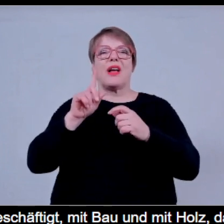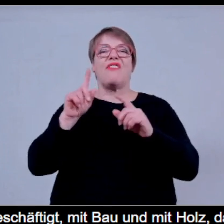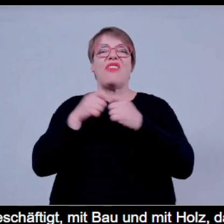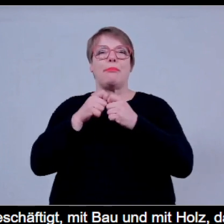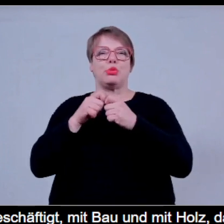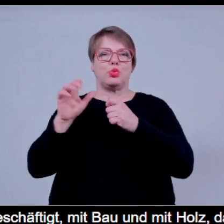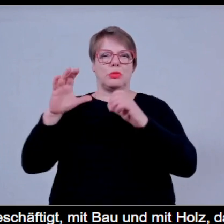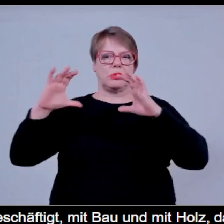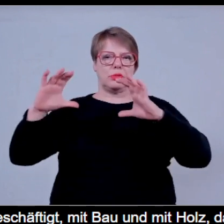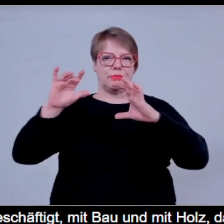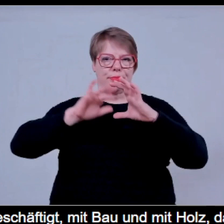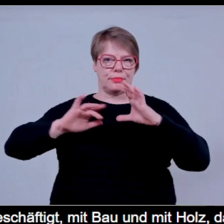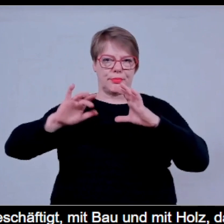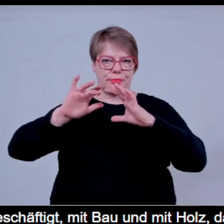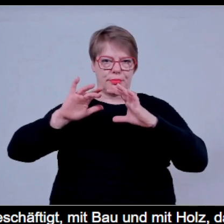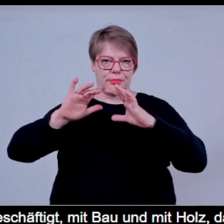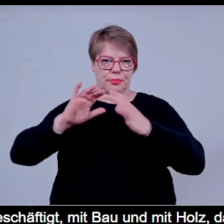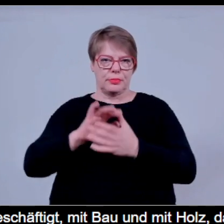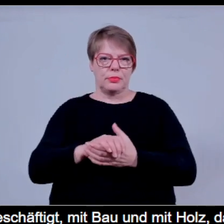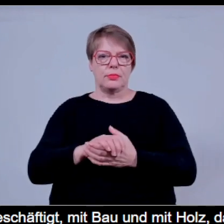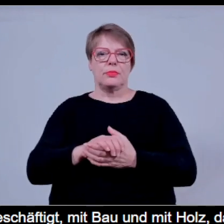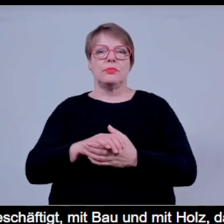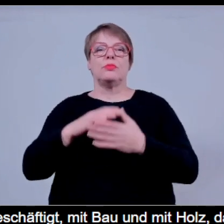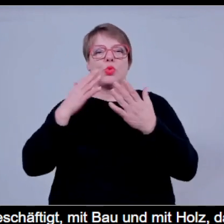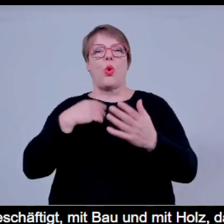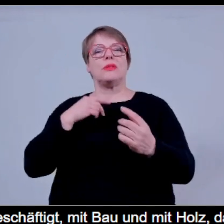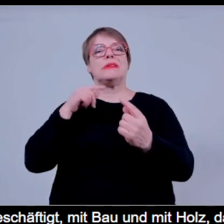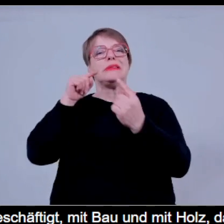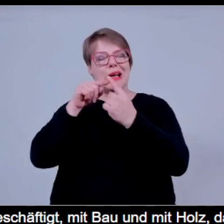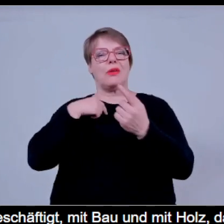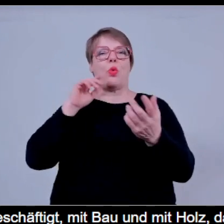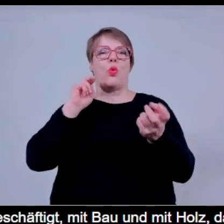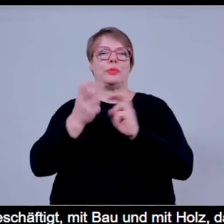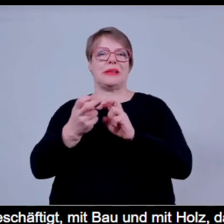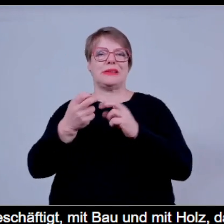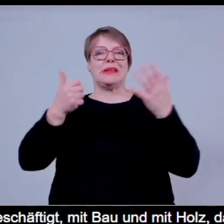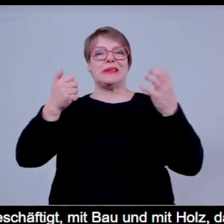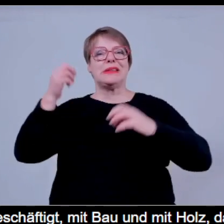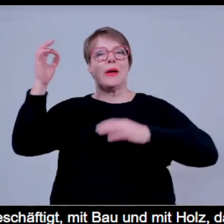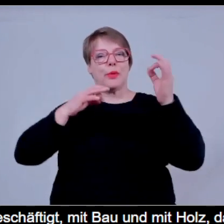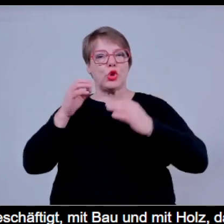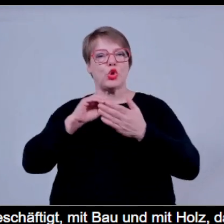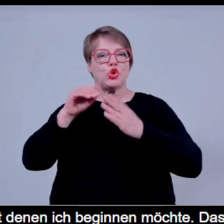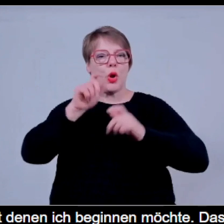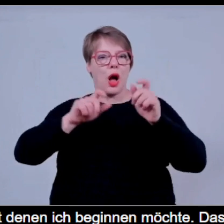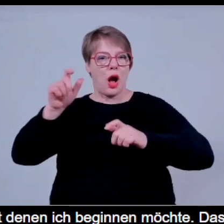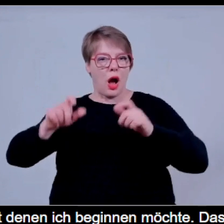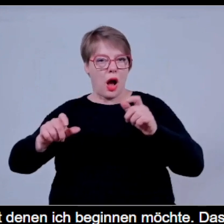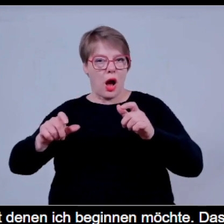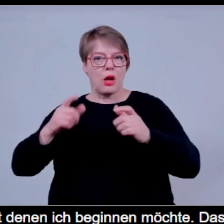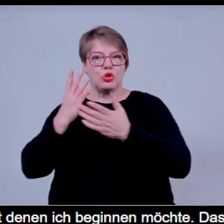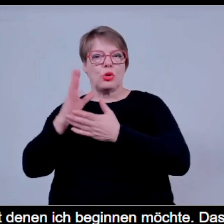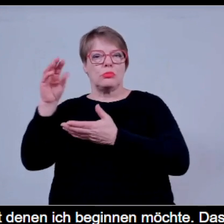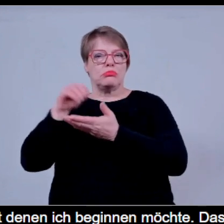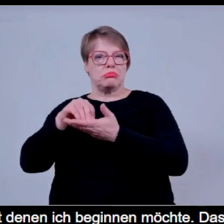Corona und das 9-Euro-Ticket erschweren aktuell die vorgesehene Evaluierung der Tickets. Und darum wollen wir den kommunalen